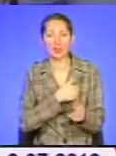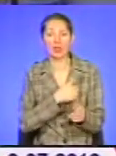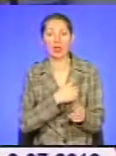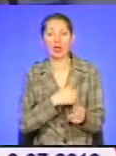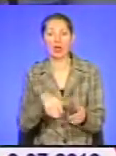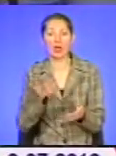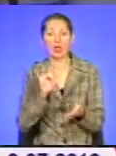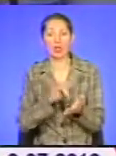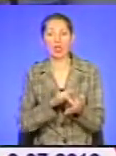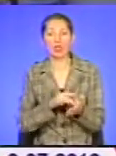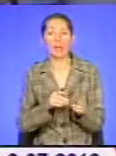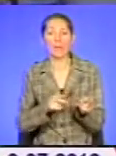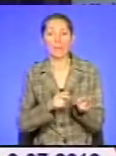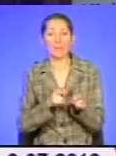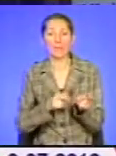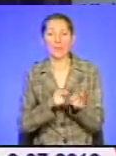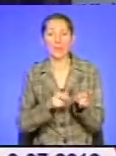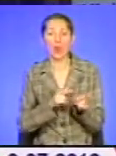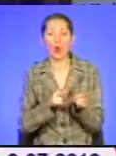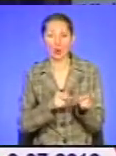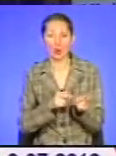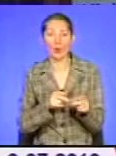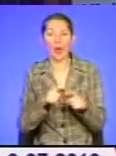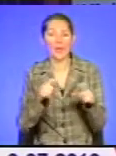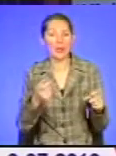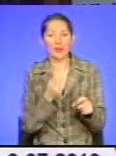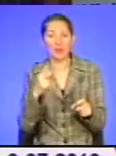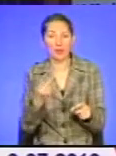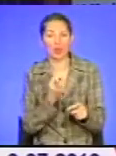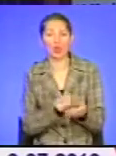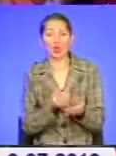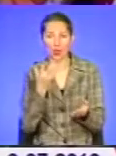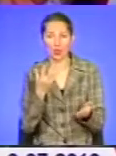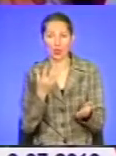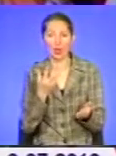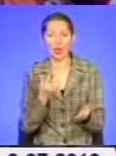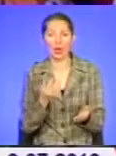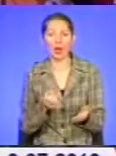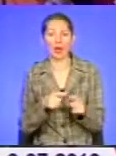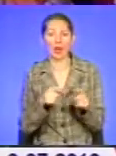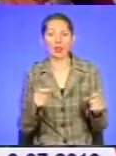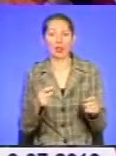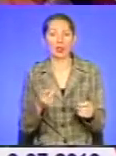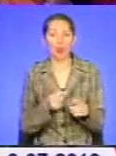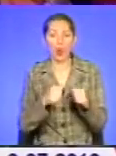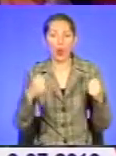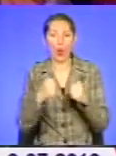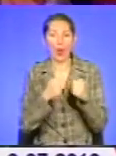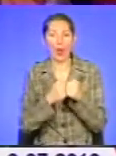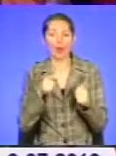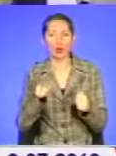потяг вдвічі вища від звичайного. Квиток першого класу значно дорожчий від місця в купе. Тому курсує експрес